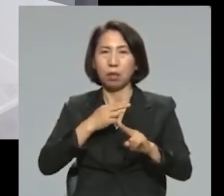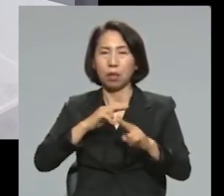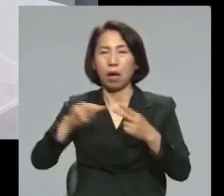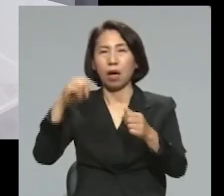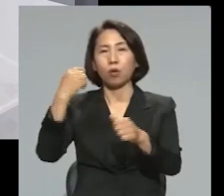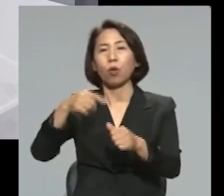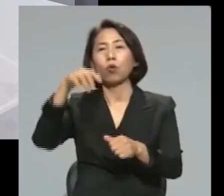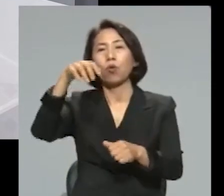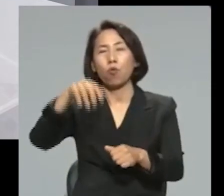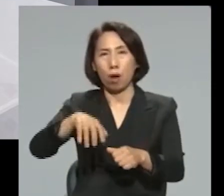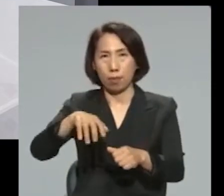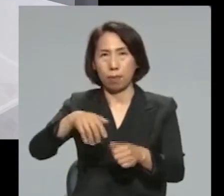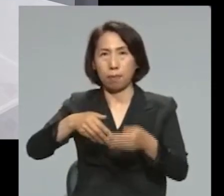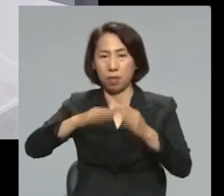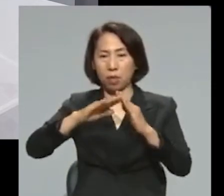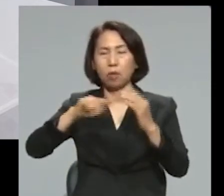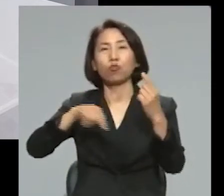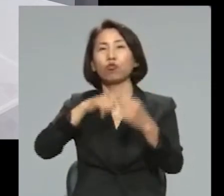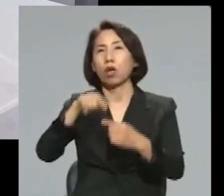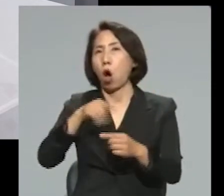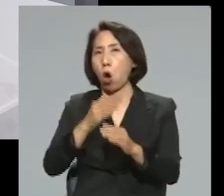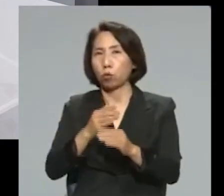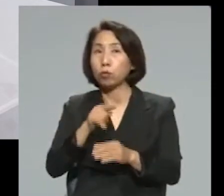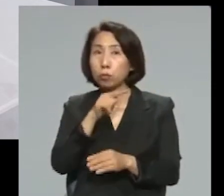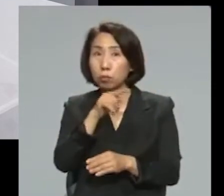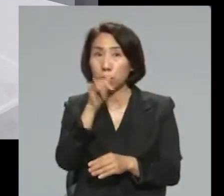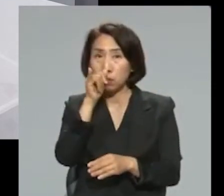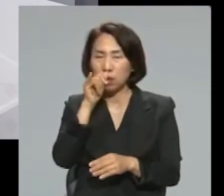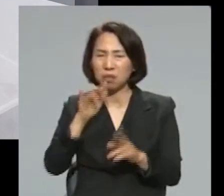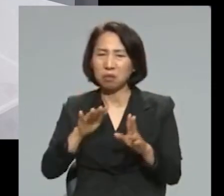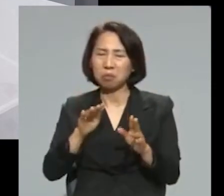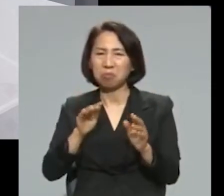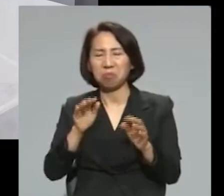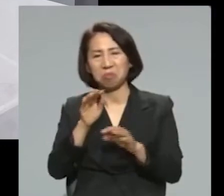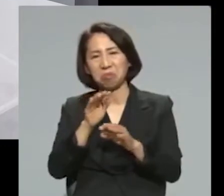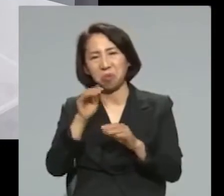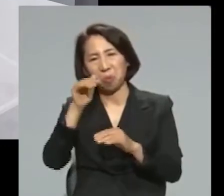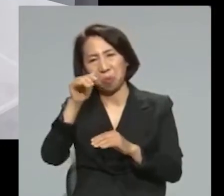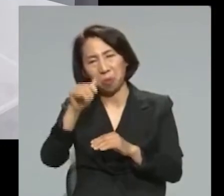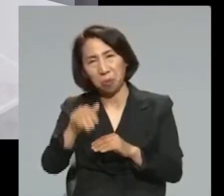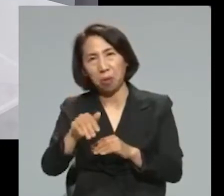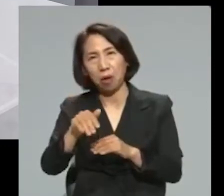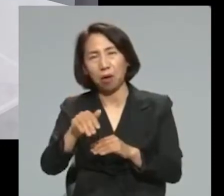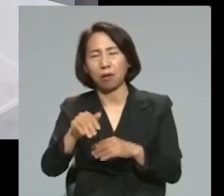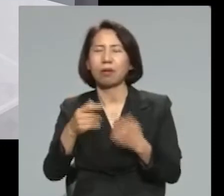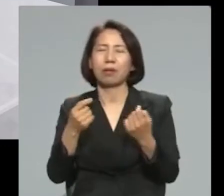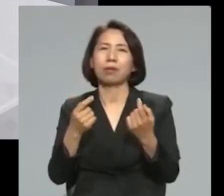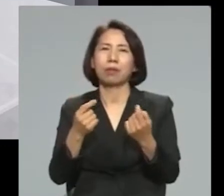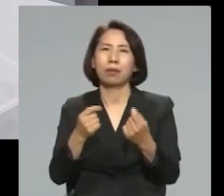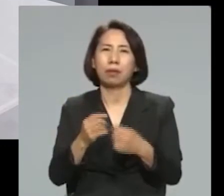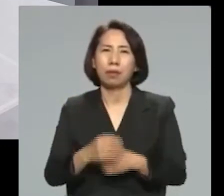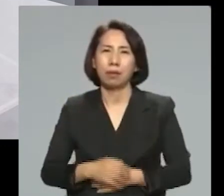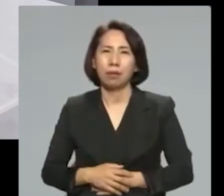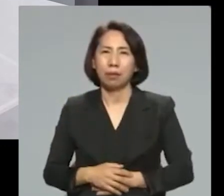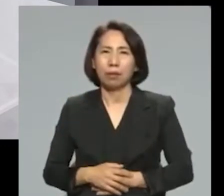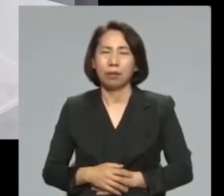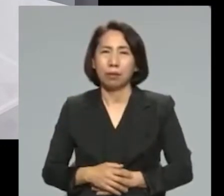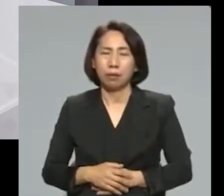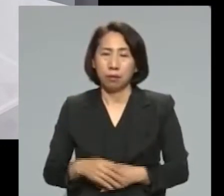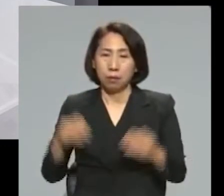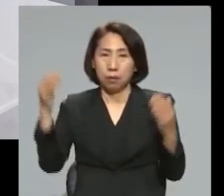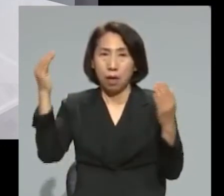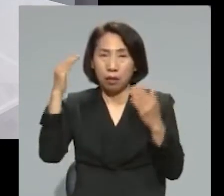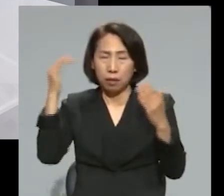설립 운영해 오고 있습니다만 지금은 많이 위축되어 있는 것으로 알고 있습니다.